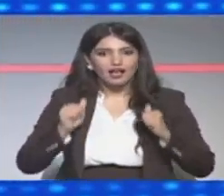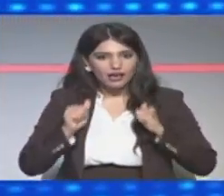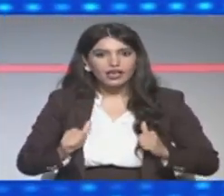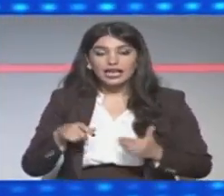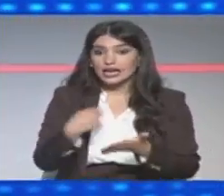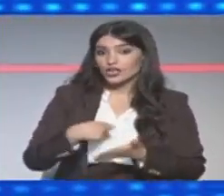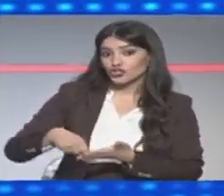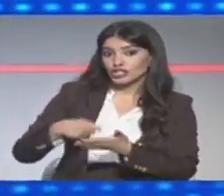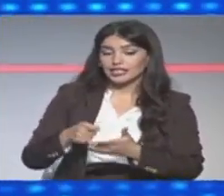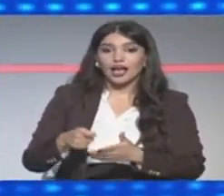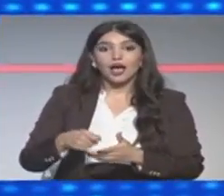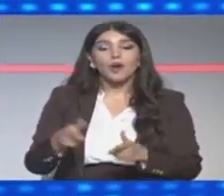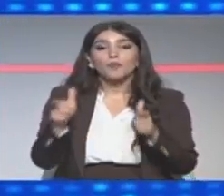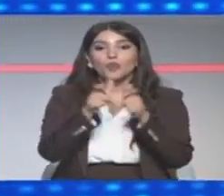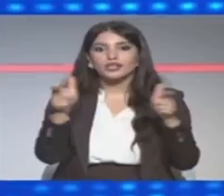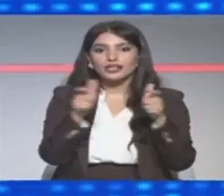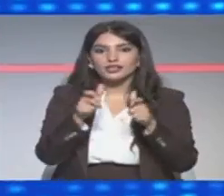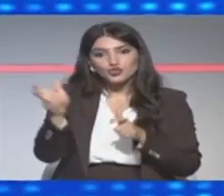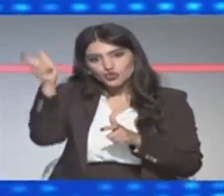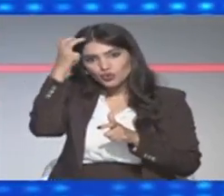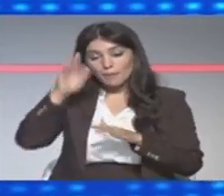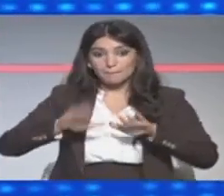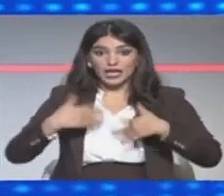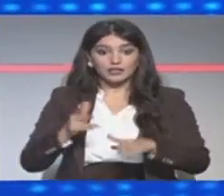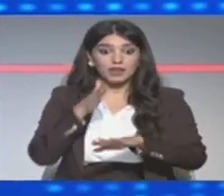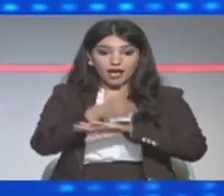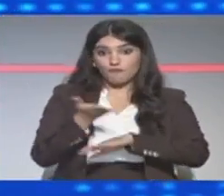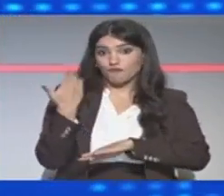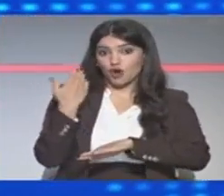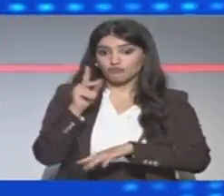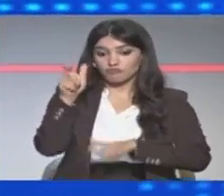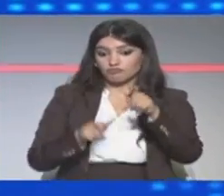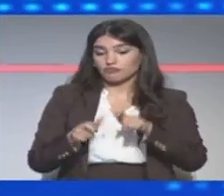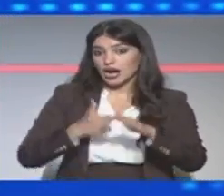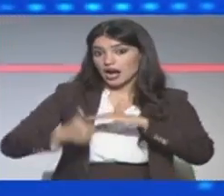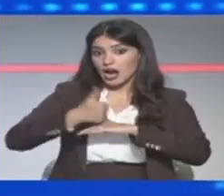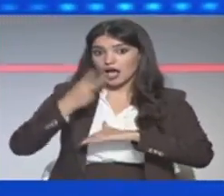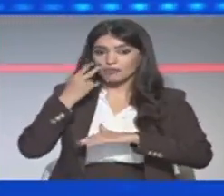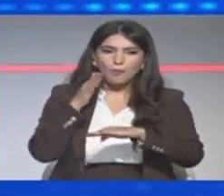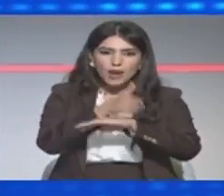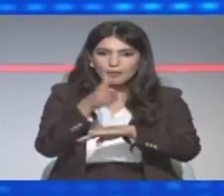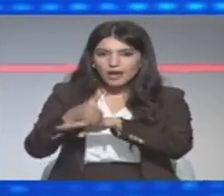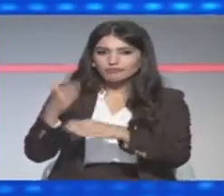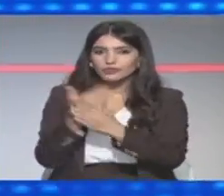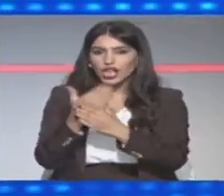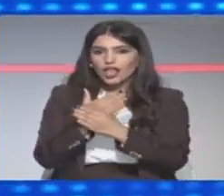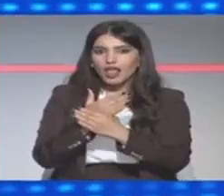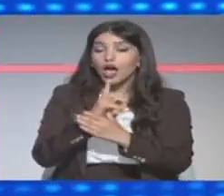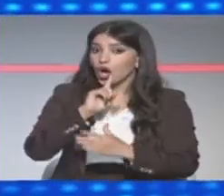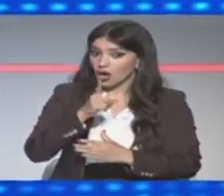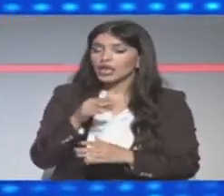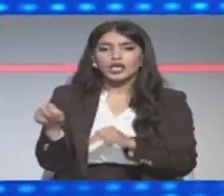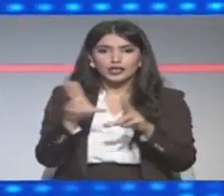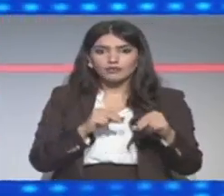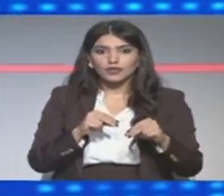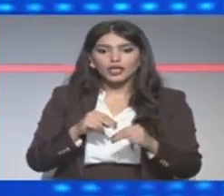مؤسسة الرئاسة بعد زيارة رئيس الجمهورية قيس سعيد لهذه المؤسسة يوم العودة المدرسية. كما